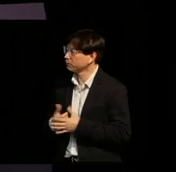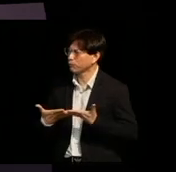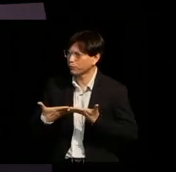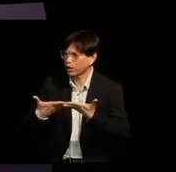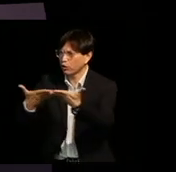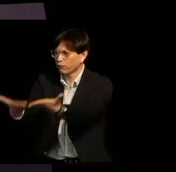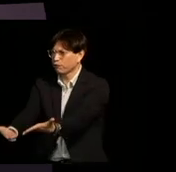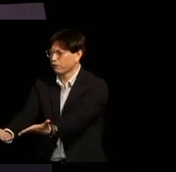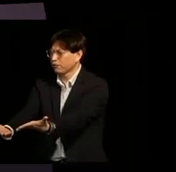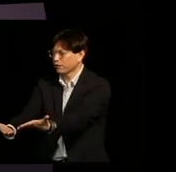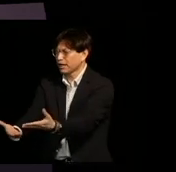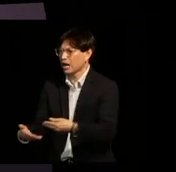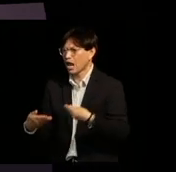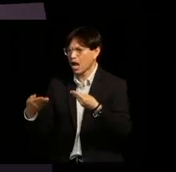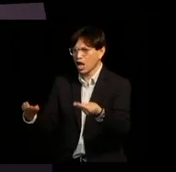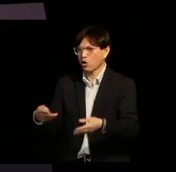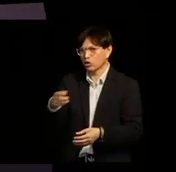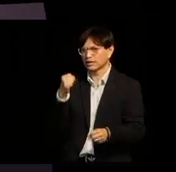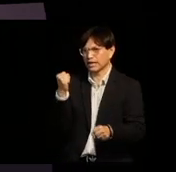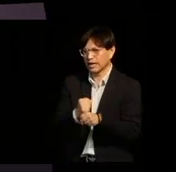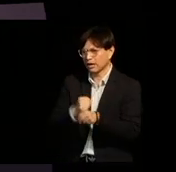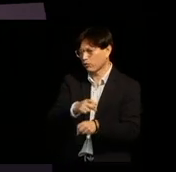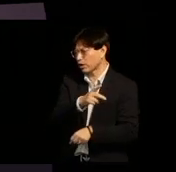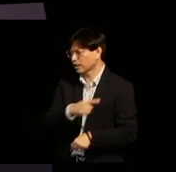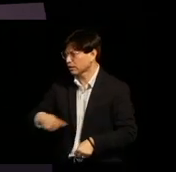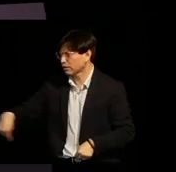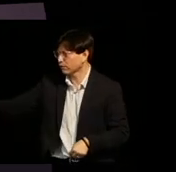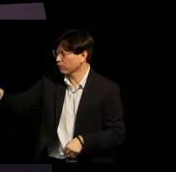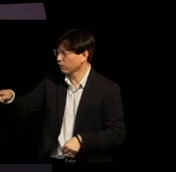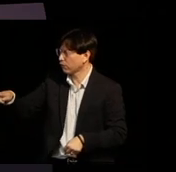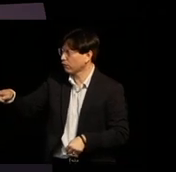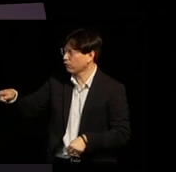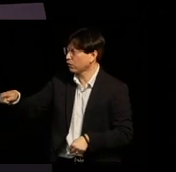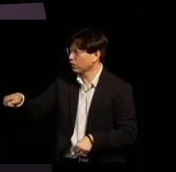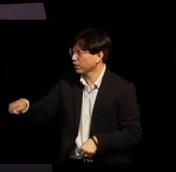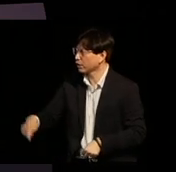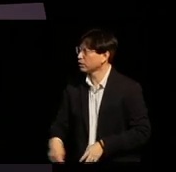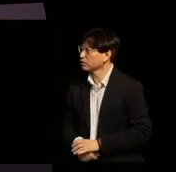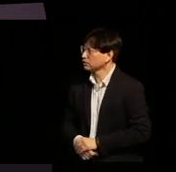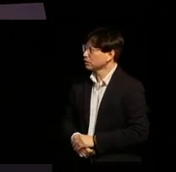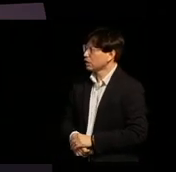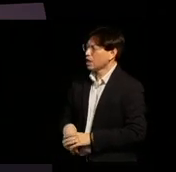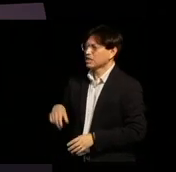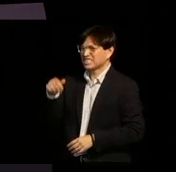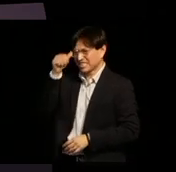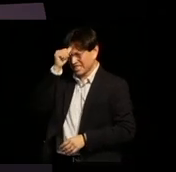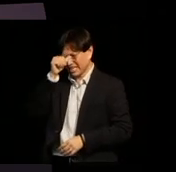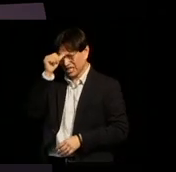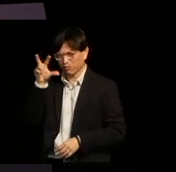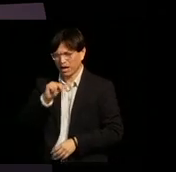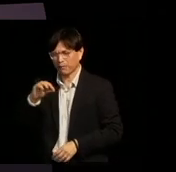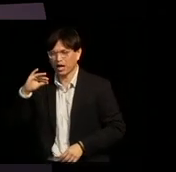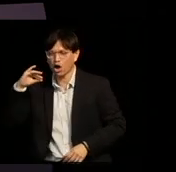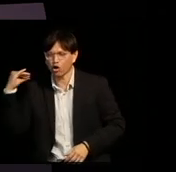offrire le cose che farete voi allora veramente la sfida che ci diede Papa Francesco nel 2016 o tutti o nessuno